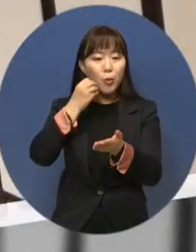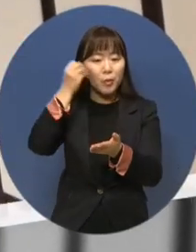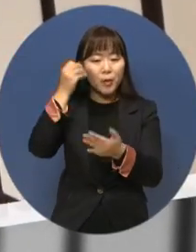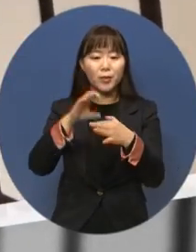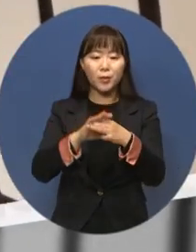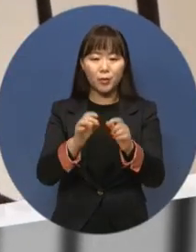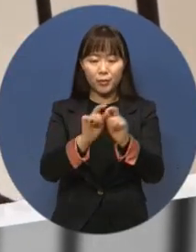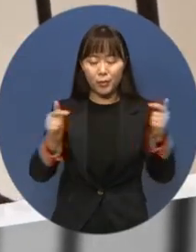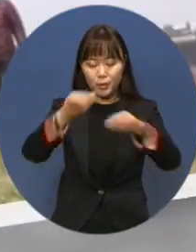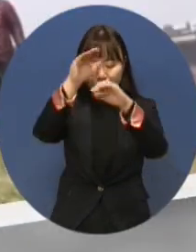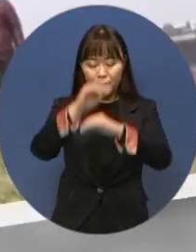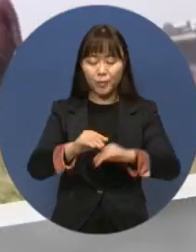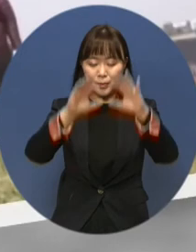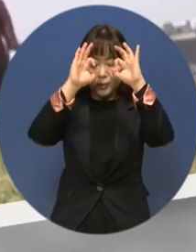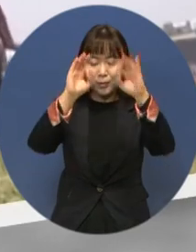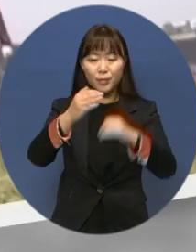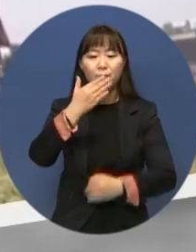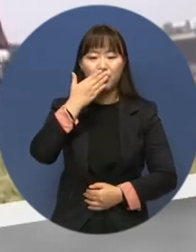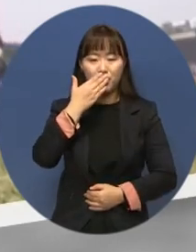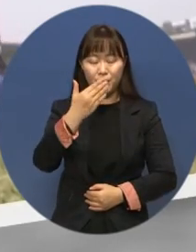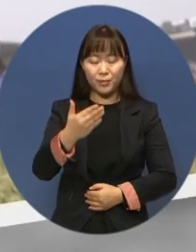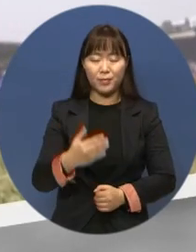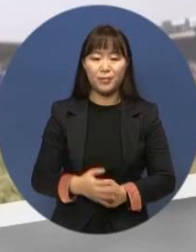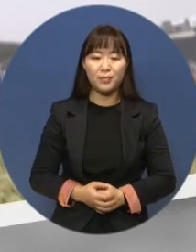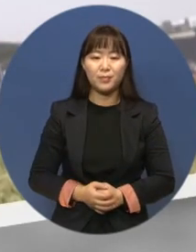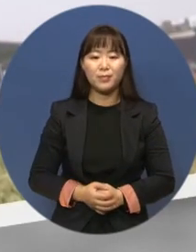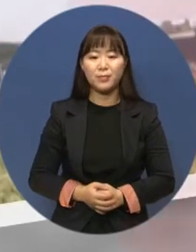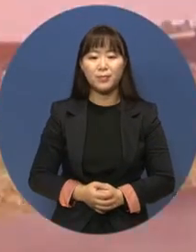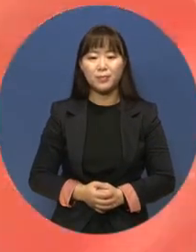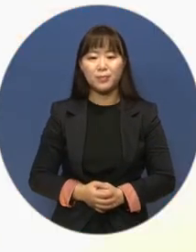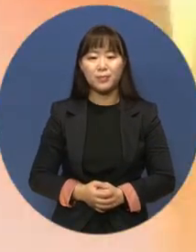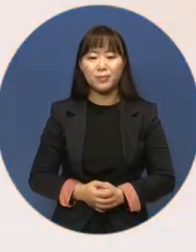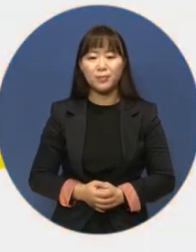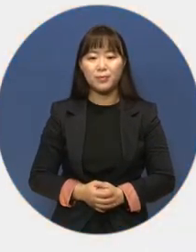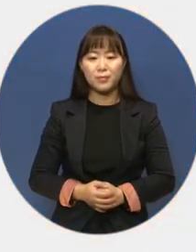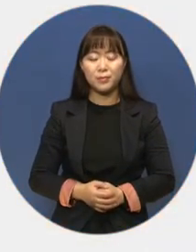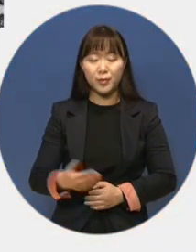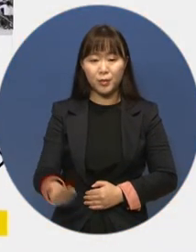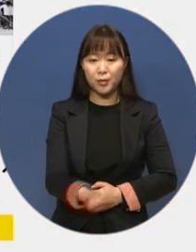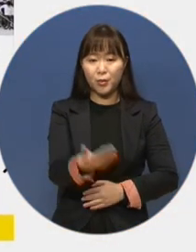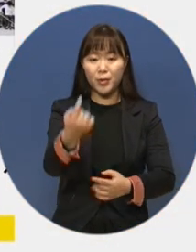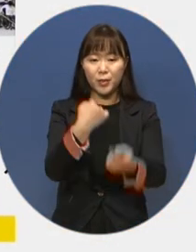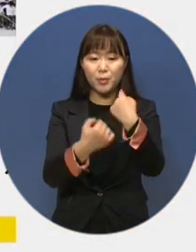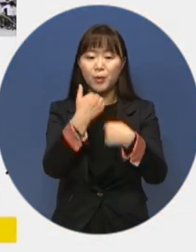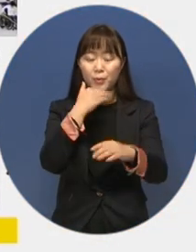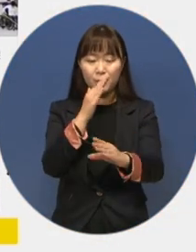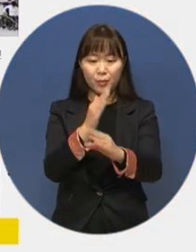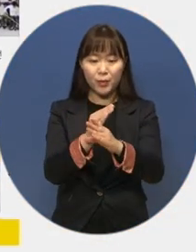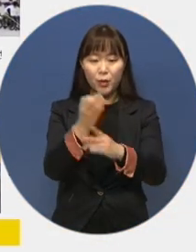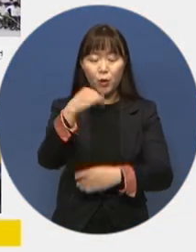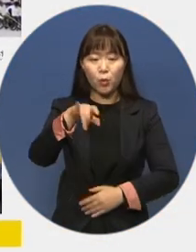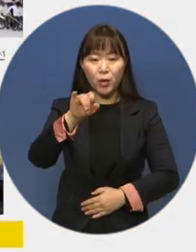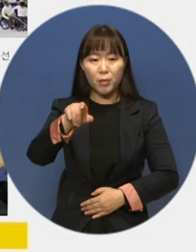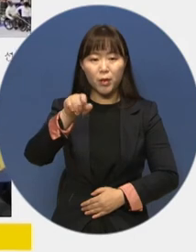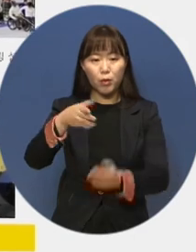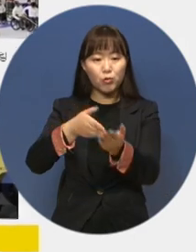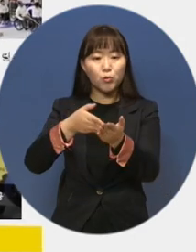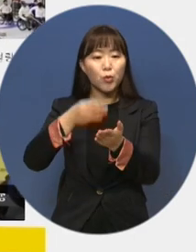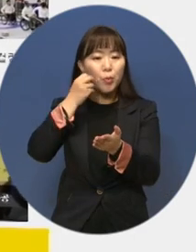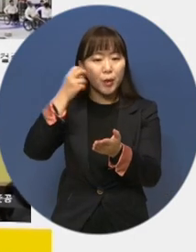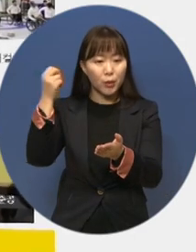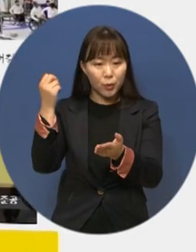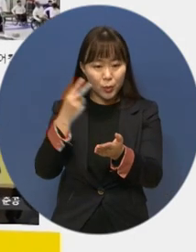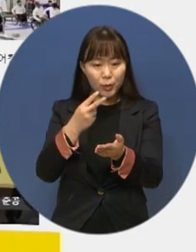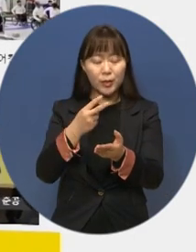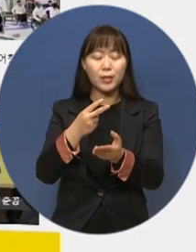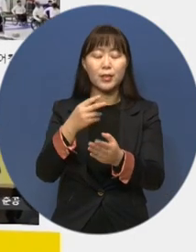웰페어뉴스 홈페이지를 통해 보다 다양한 소식을 접할 수 있습니다. 시청자 여러분의 제보를 기다립니다. 웰페어뉴스